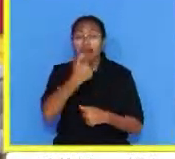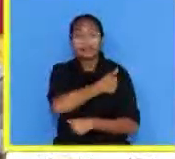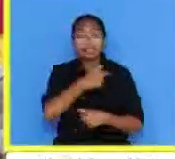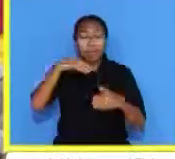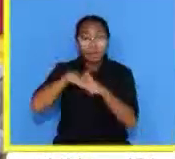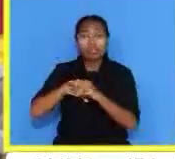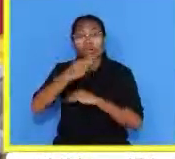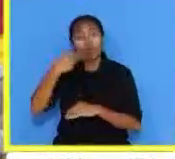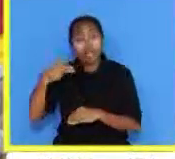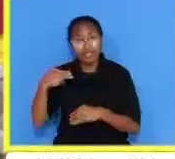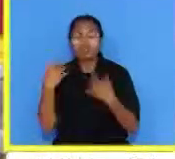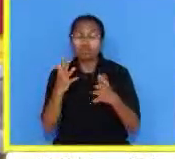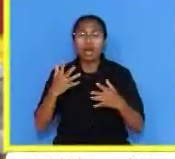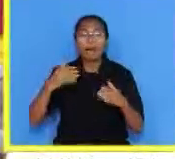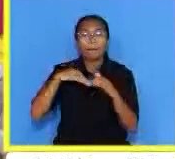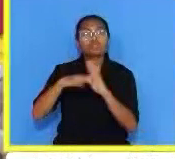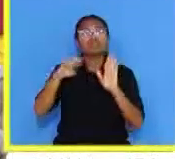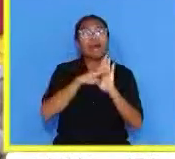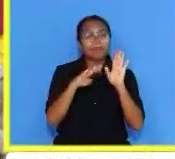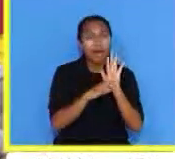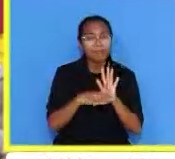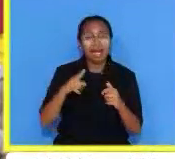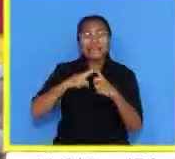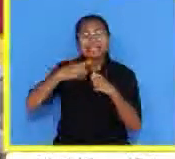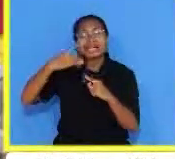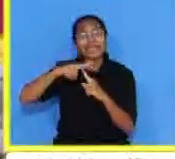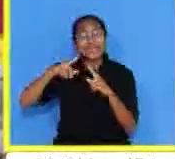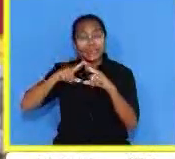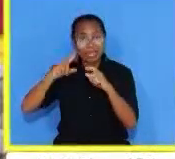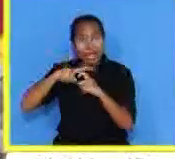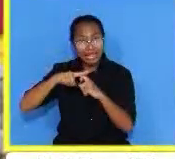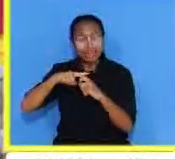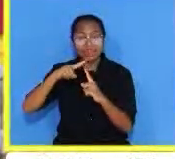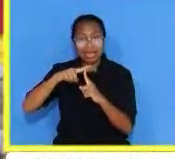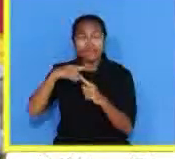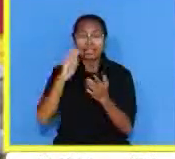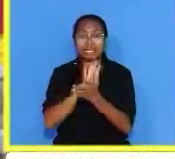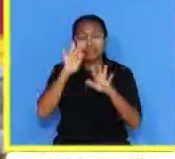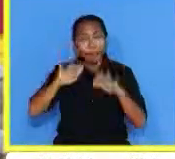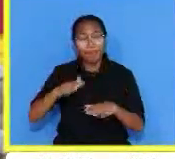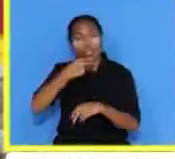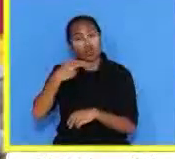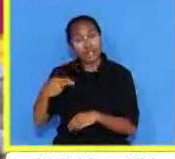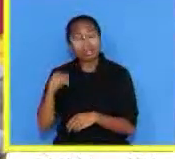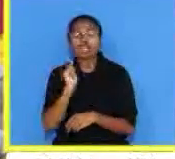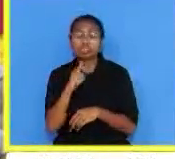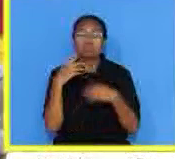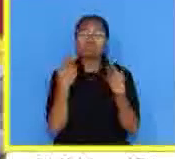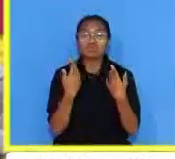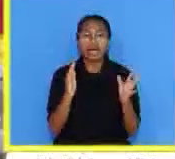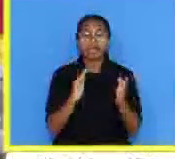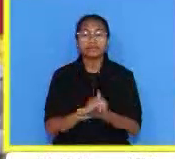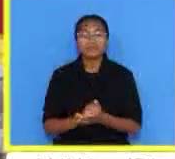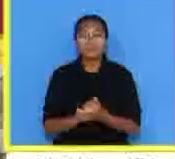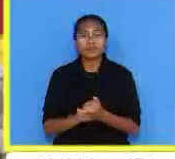itu sudah melalui tahapan-tahapan yang sangat ketat, dan sampai di Indonesia pun itu sudah